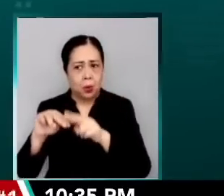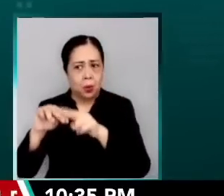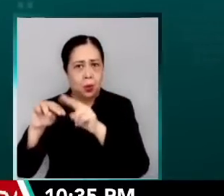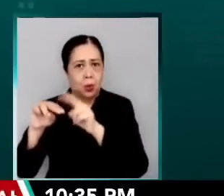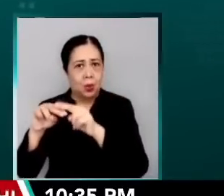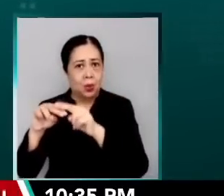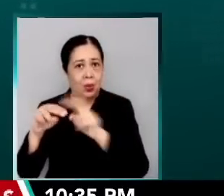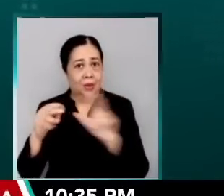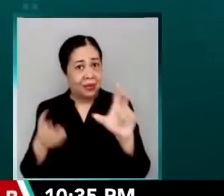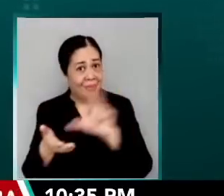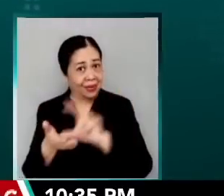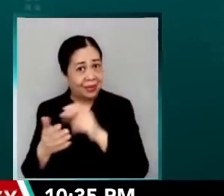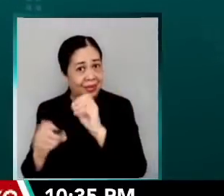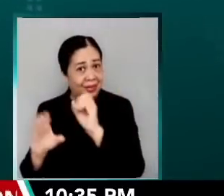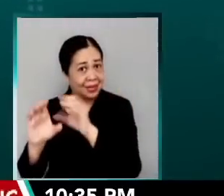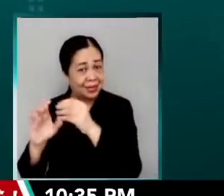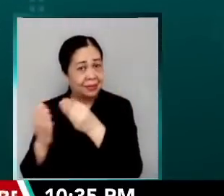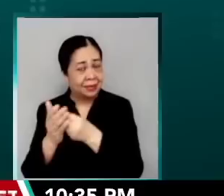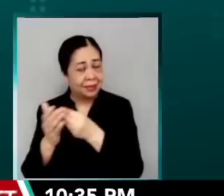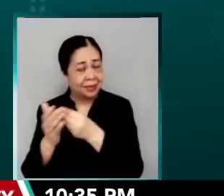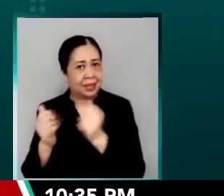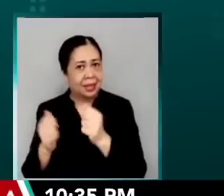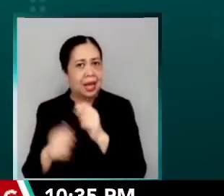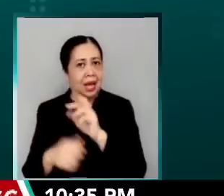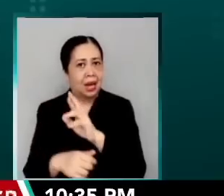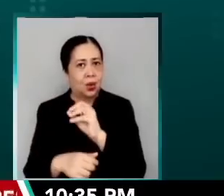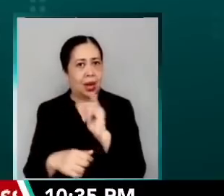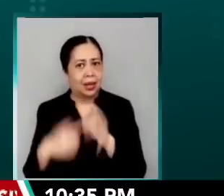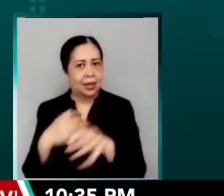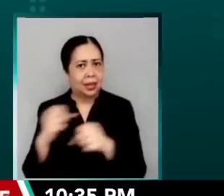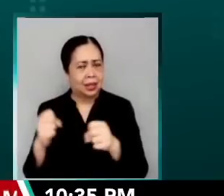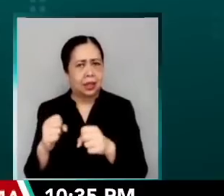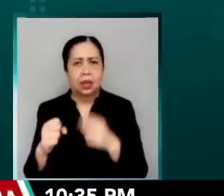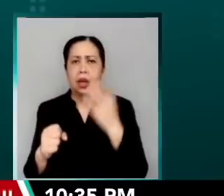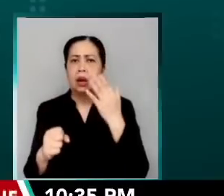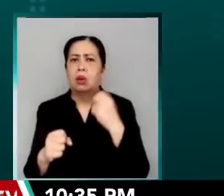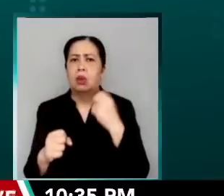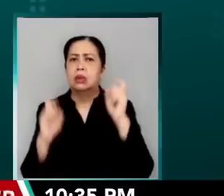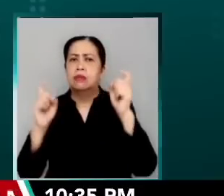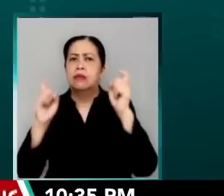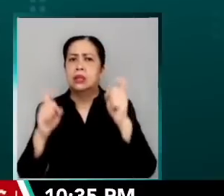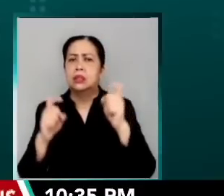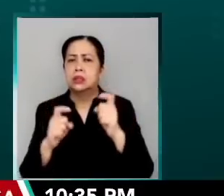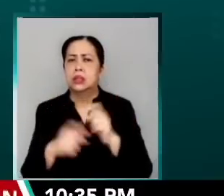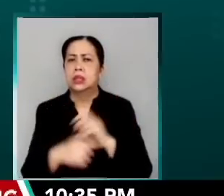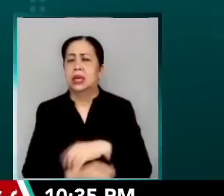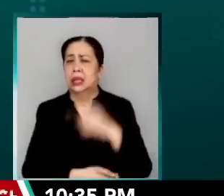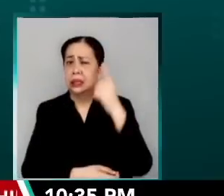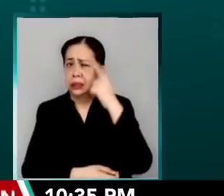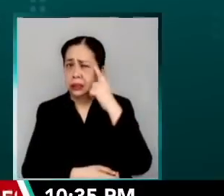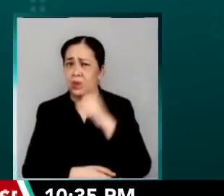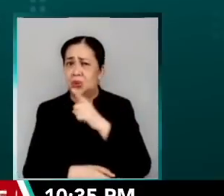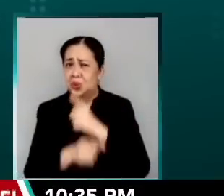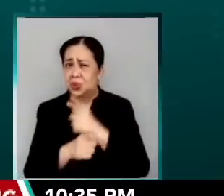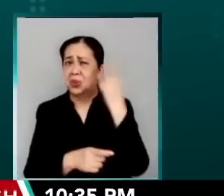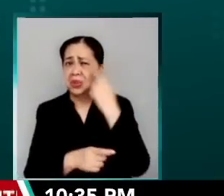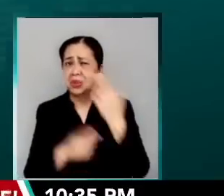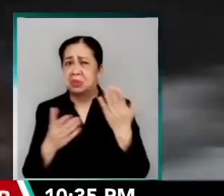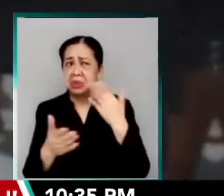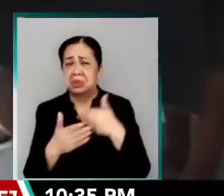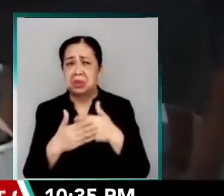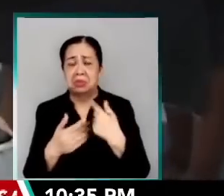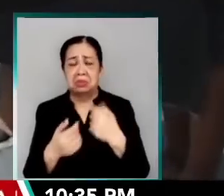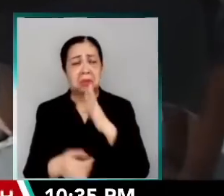ko. Tatawag nga dyan ROI. Yan ang tanong, bakit nga minamadali? Ang pinakatunay na dahilan siguro para lang mabanggit sa